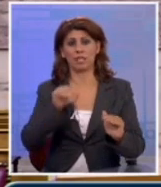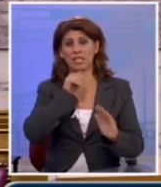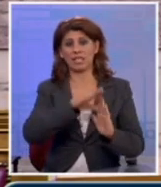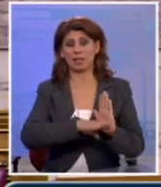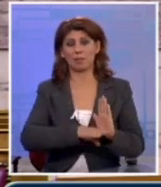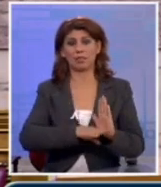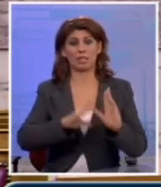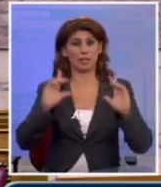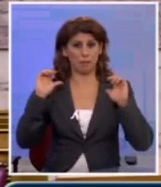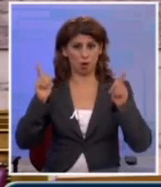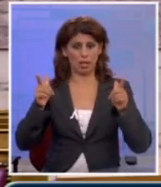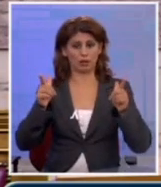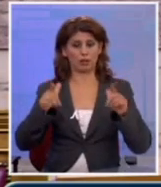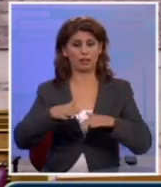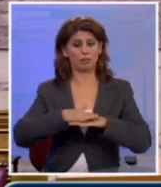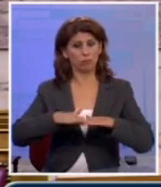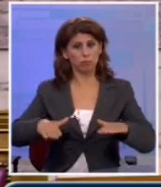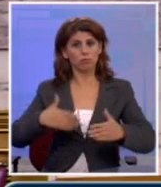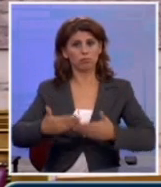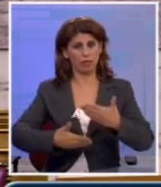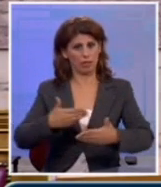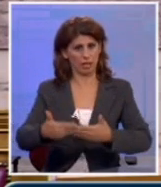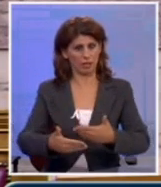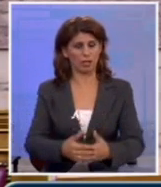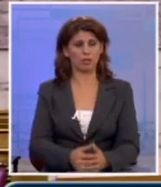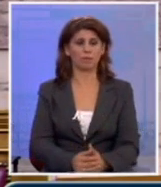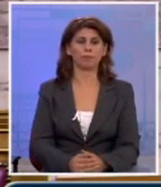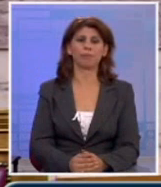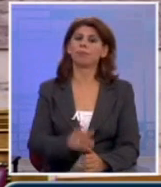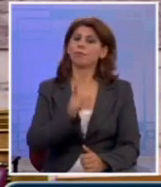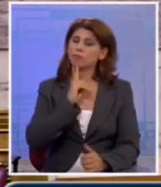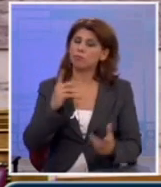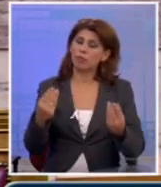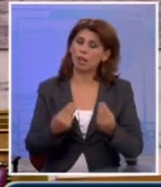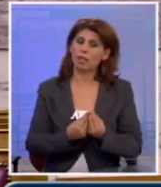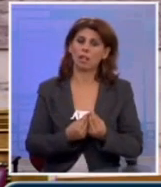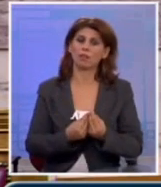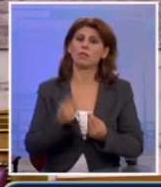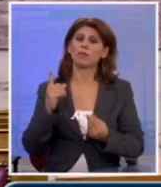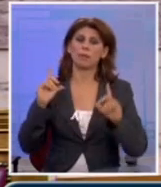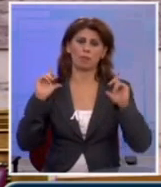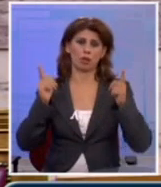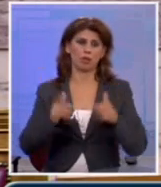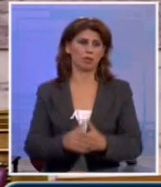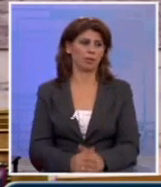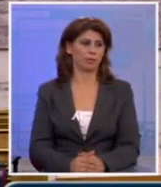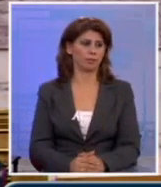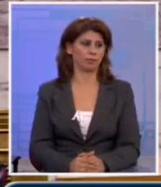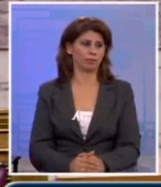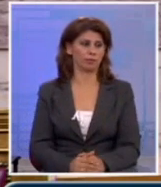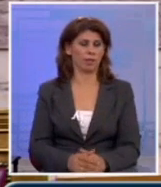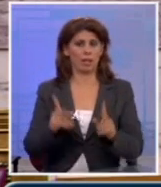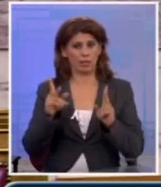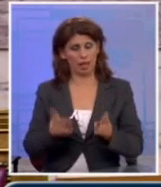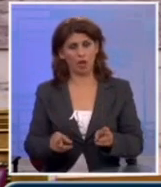συνταγματική και δημοκρατική ολοκλήρωση της διαδικασίας, όπως αρμόζει σε μία δημοκρατία.